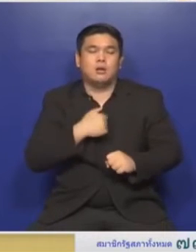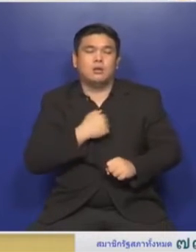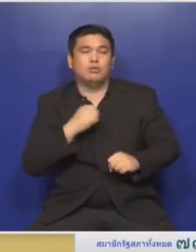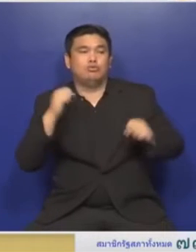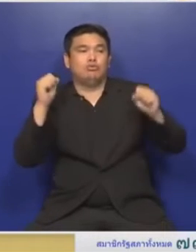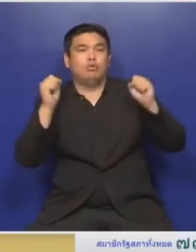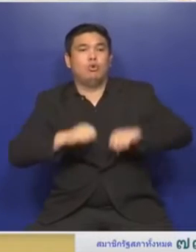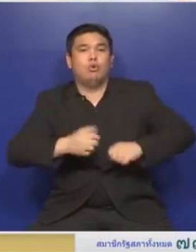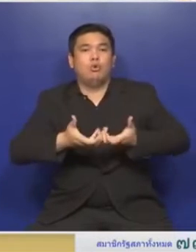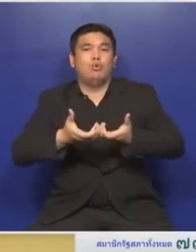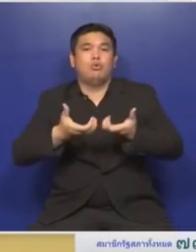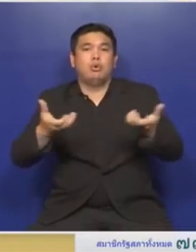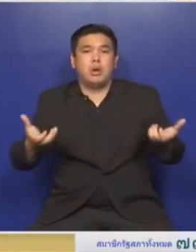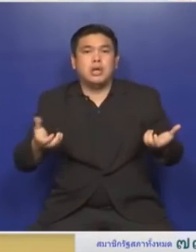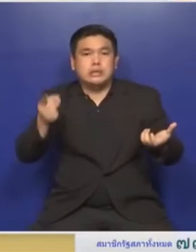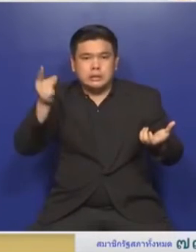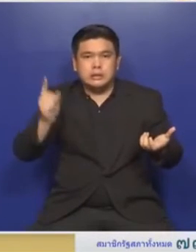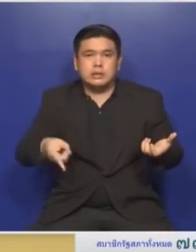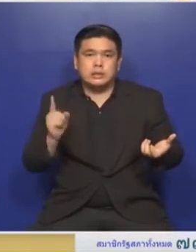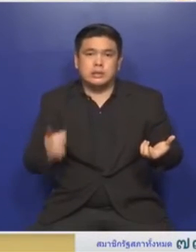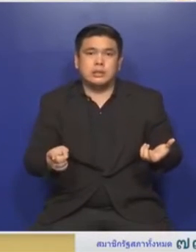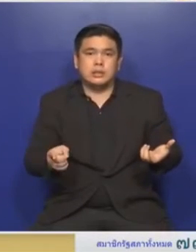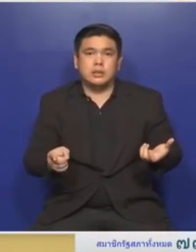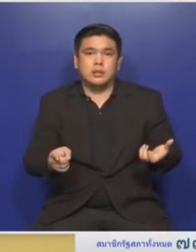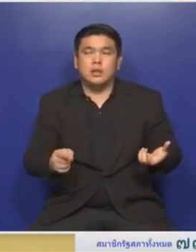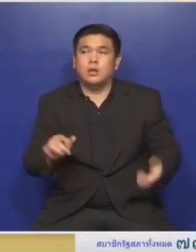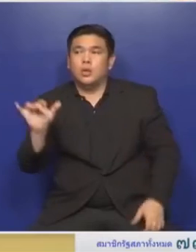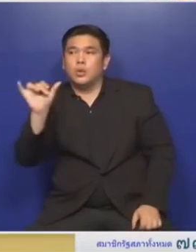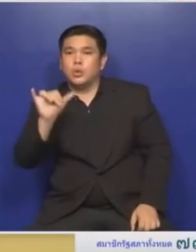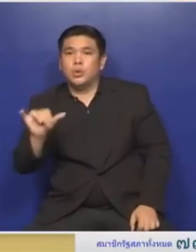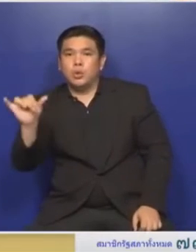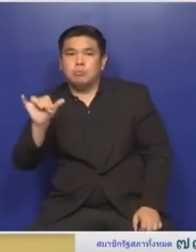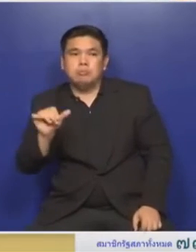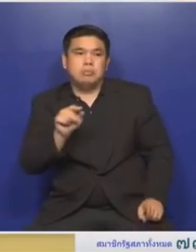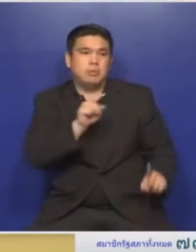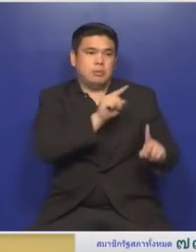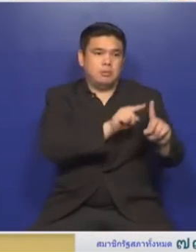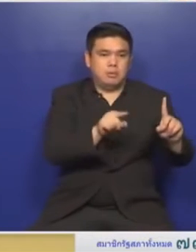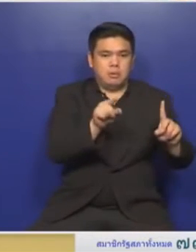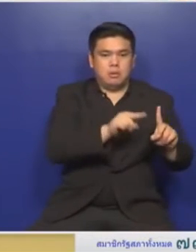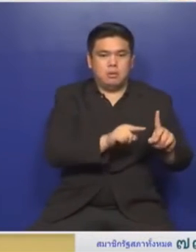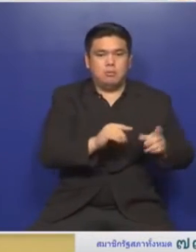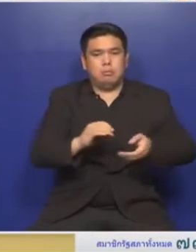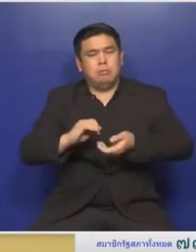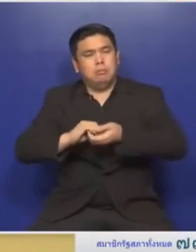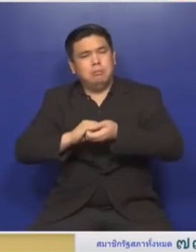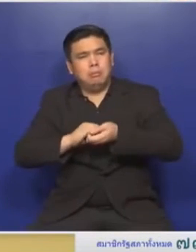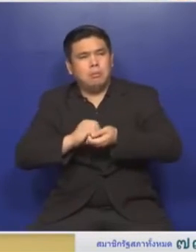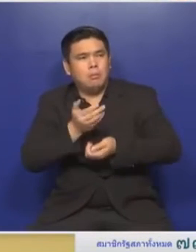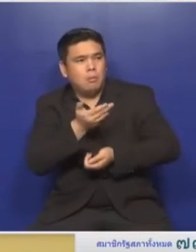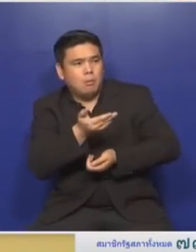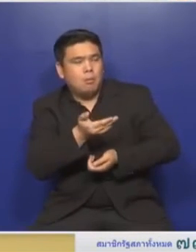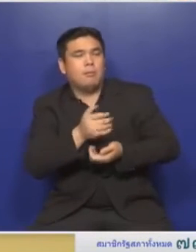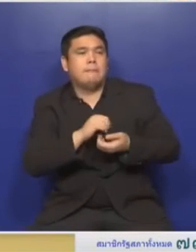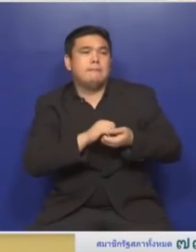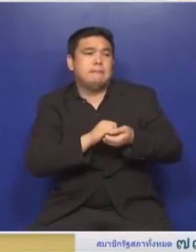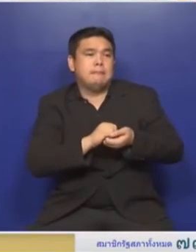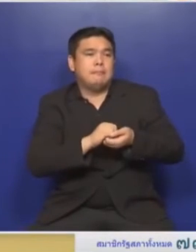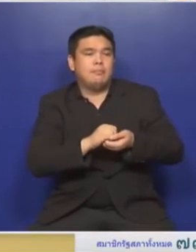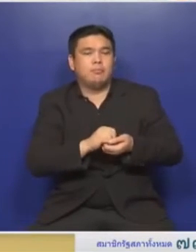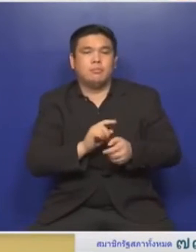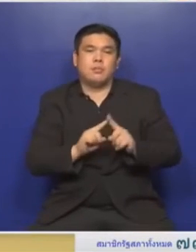ๆในการมีการตกลงระหวางกัน คือระหวางยโรพกับทางอกฤษนะครับก็